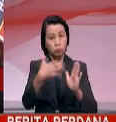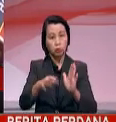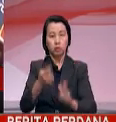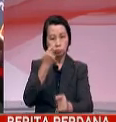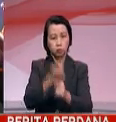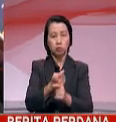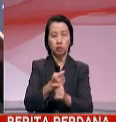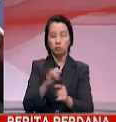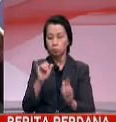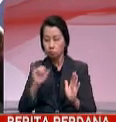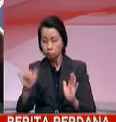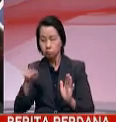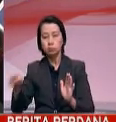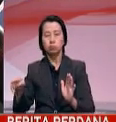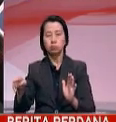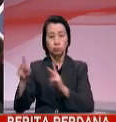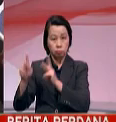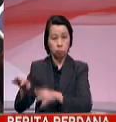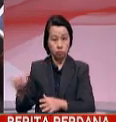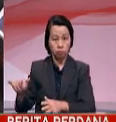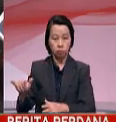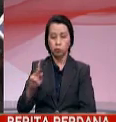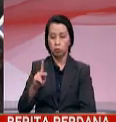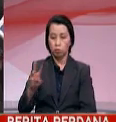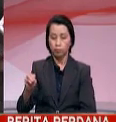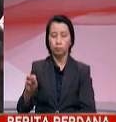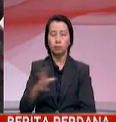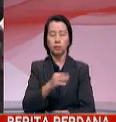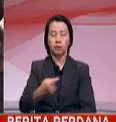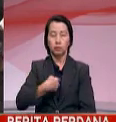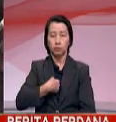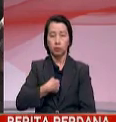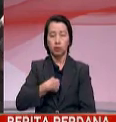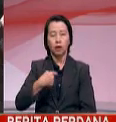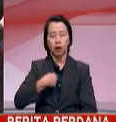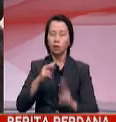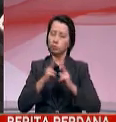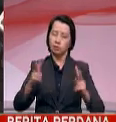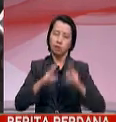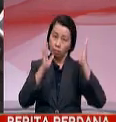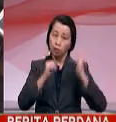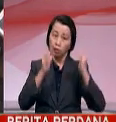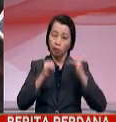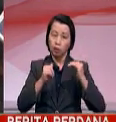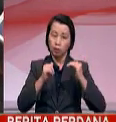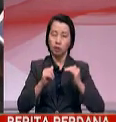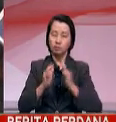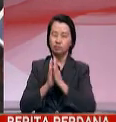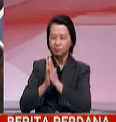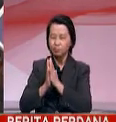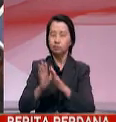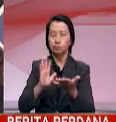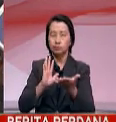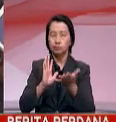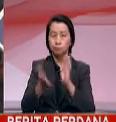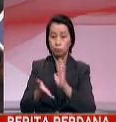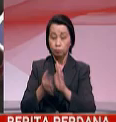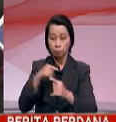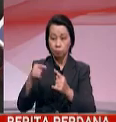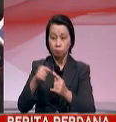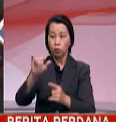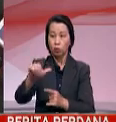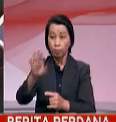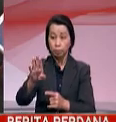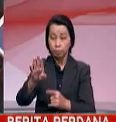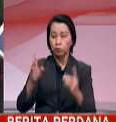telah ditetapkan oleh pihak yang berkenaan. Jadi bagi saya, saya sangat berharap supaya nanti bila YB telah berjumpa